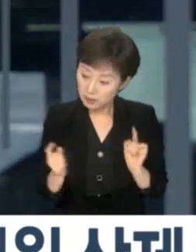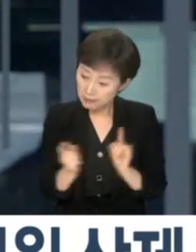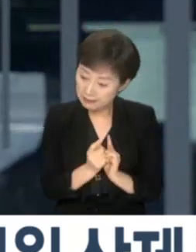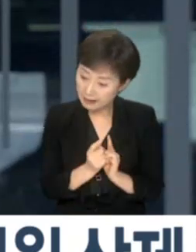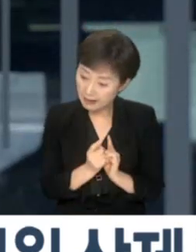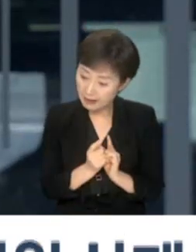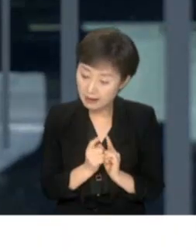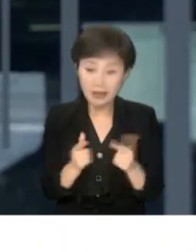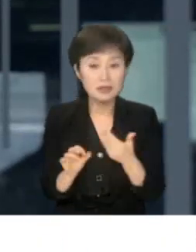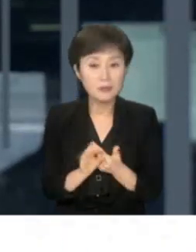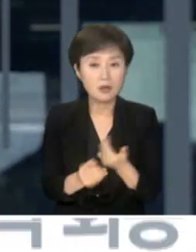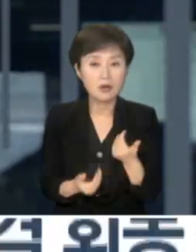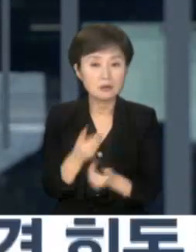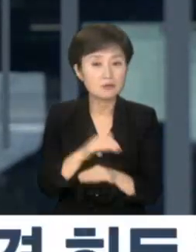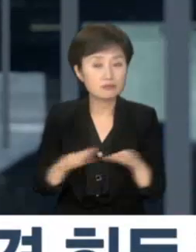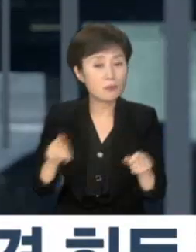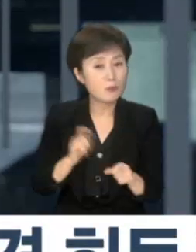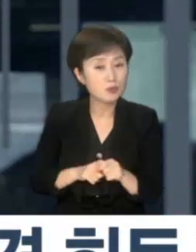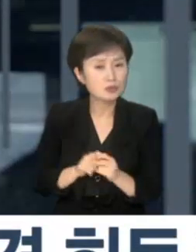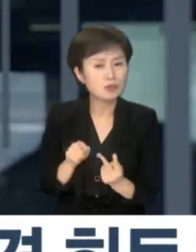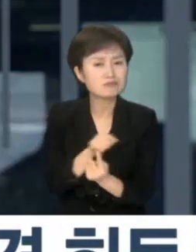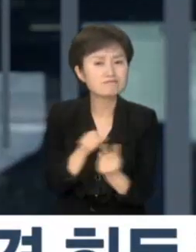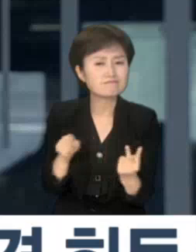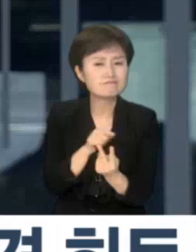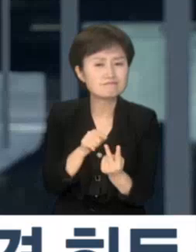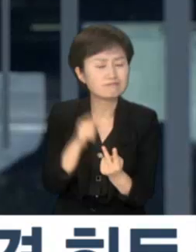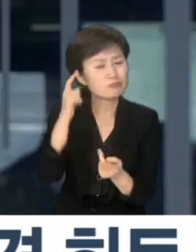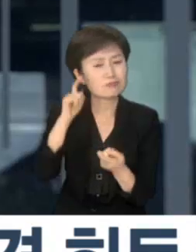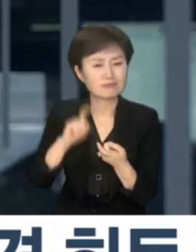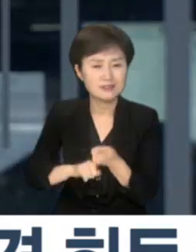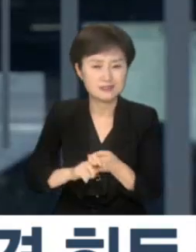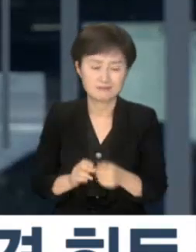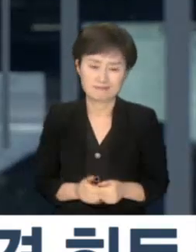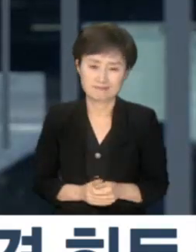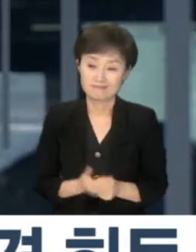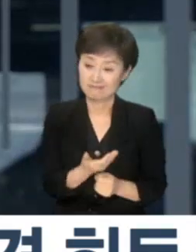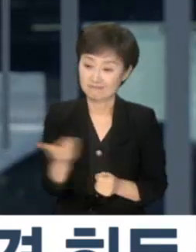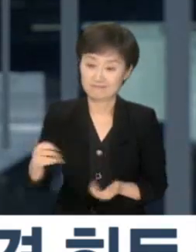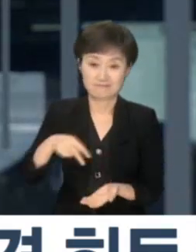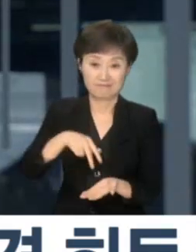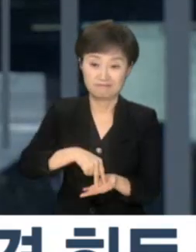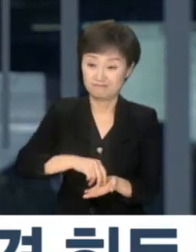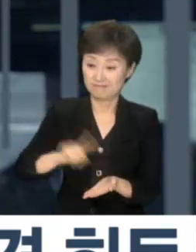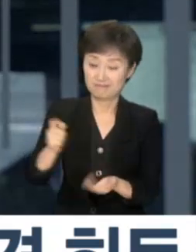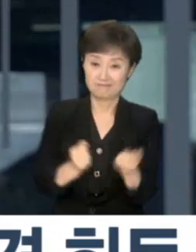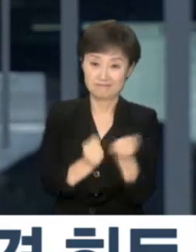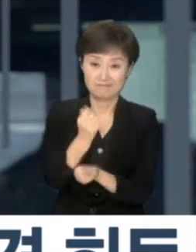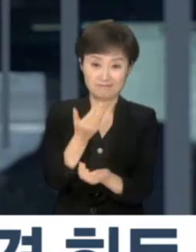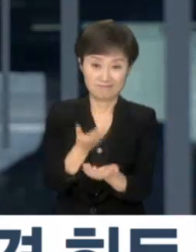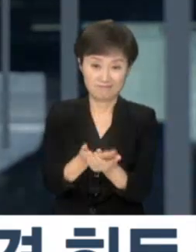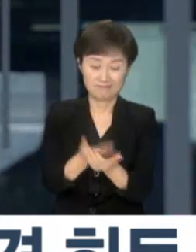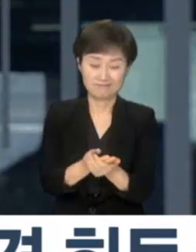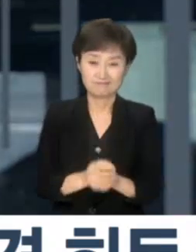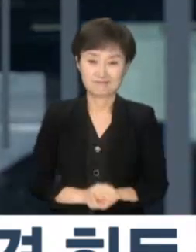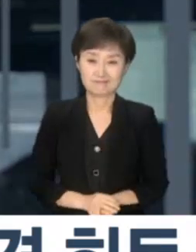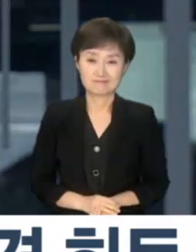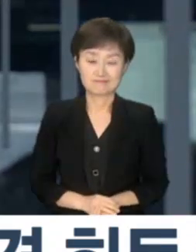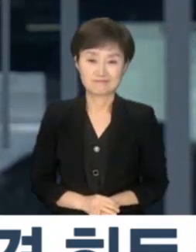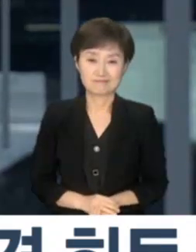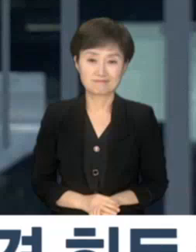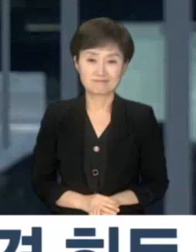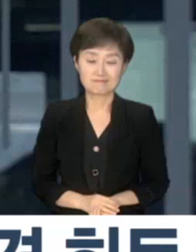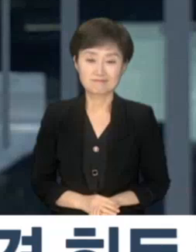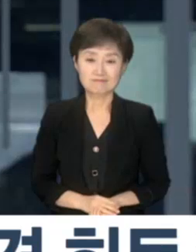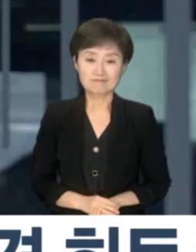갈등 봉합을 위한 새로운 국면인가 해석도 다양한데 두 분은 어떤 자리가 될 거라고 보시는지 듣고 본격적인 대담 시작할 텐데요.